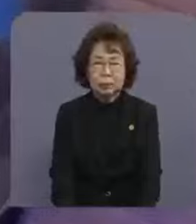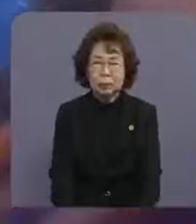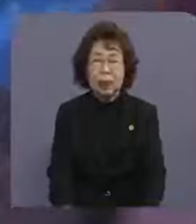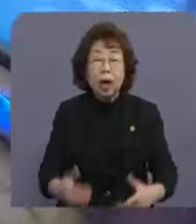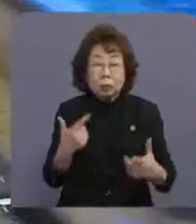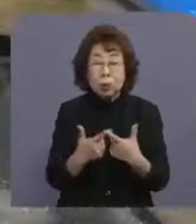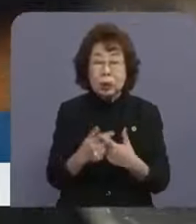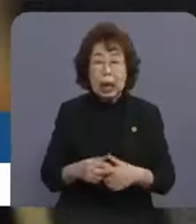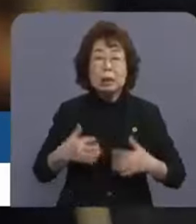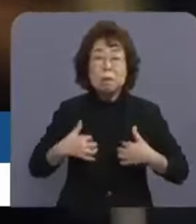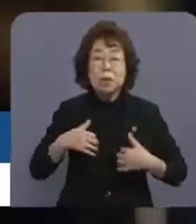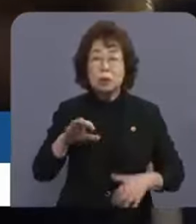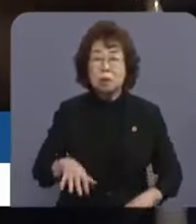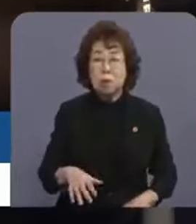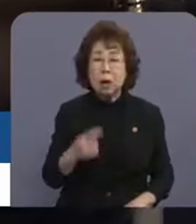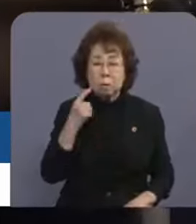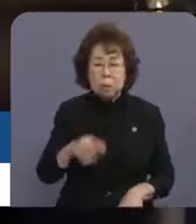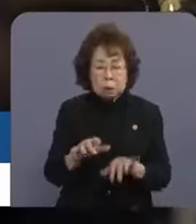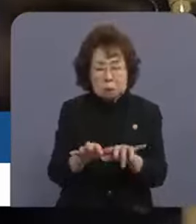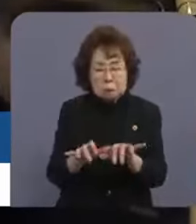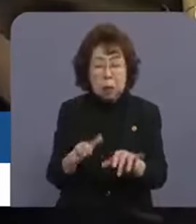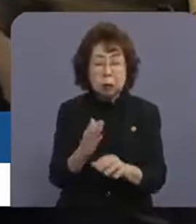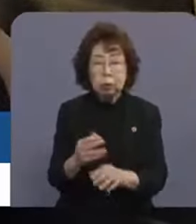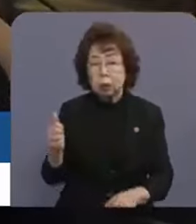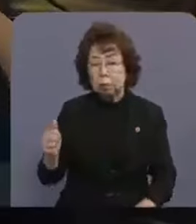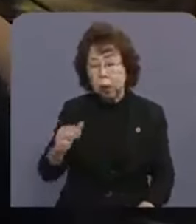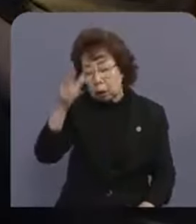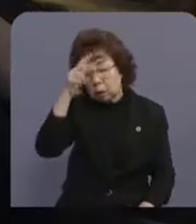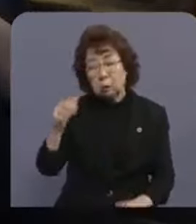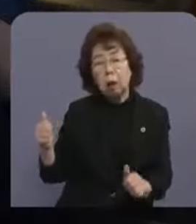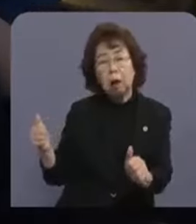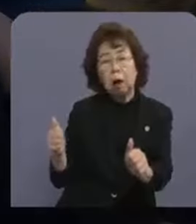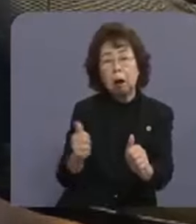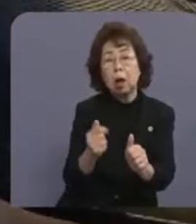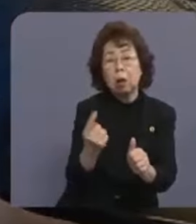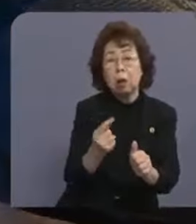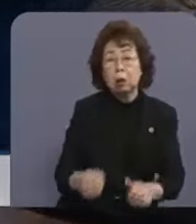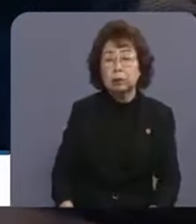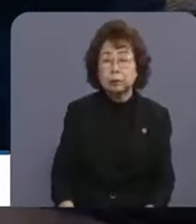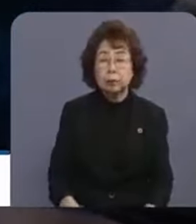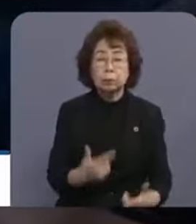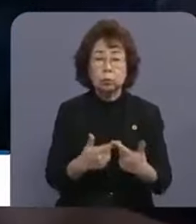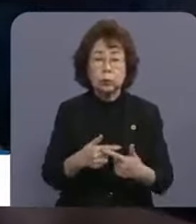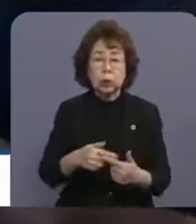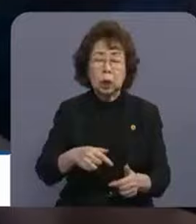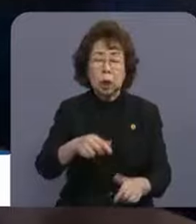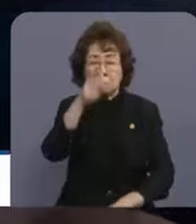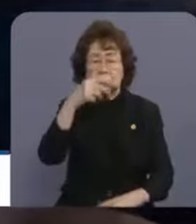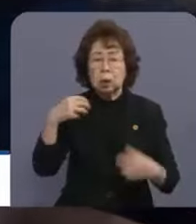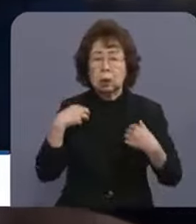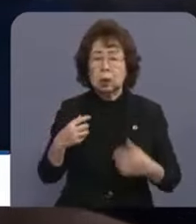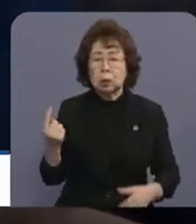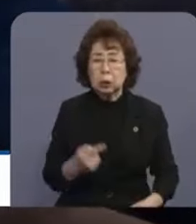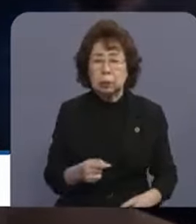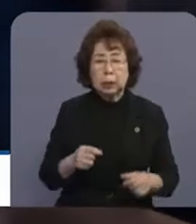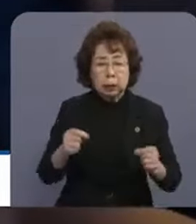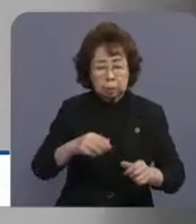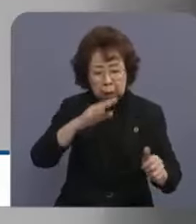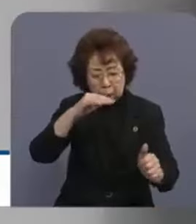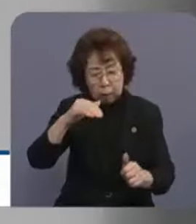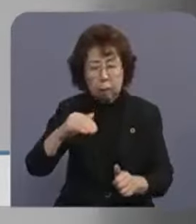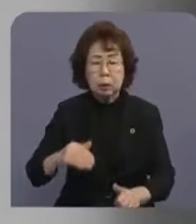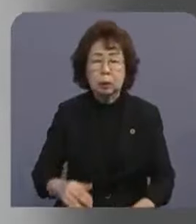부산의 한 PC방, 한창 게임 중인 남성에게 경찰이 다가갑니다. 부산 여고생에서 왔거든요. 가서 얘기 좀